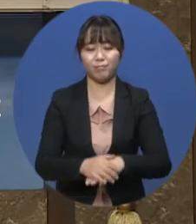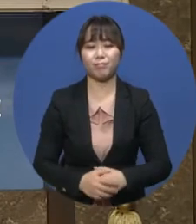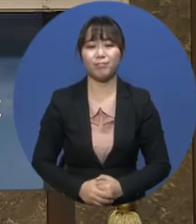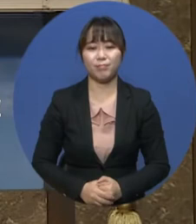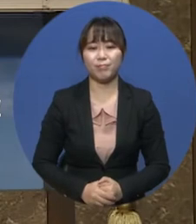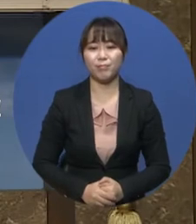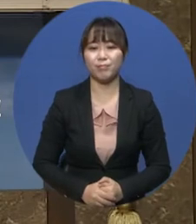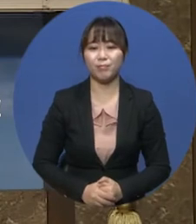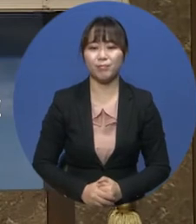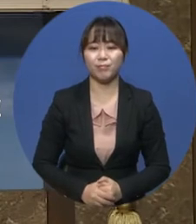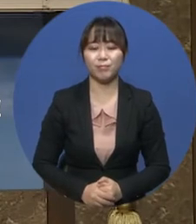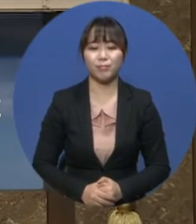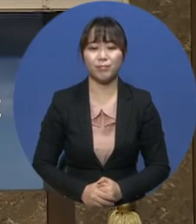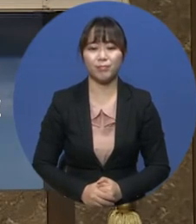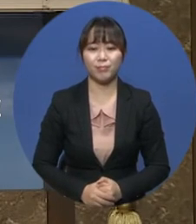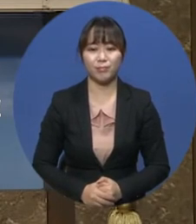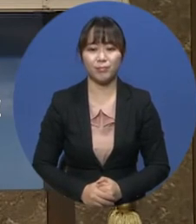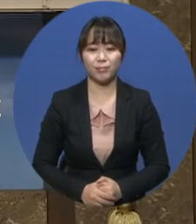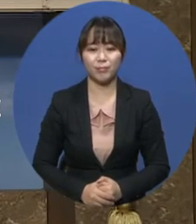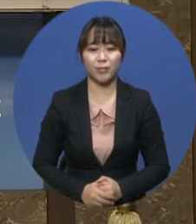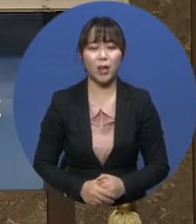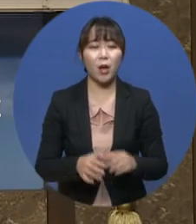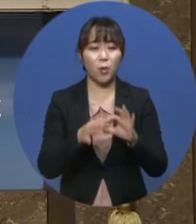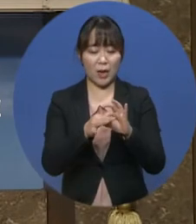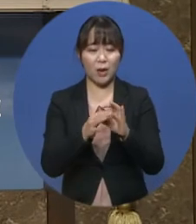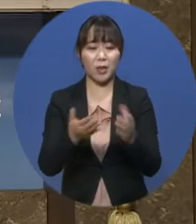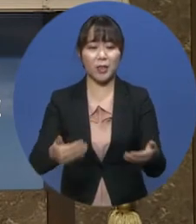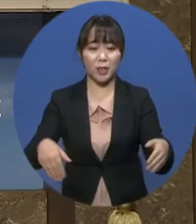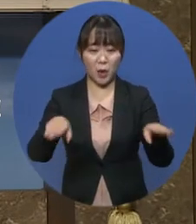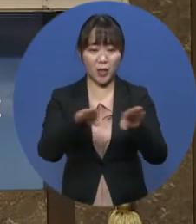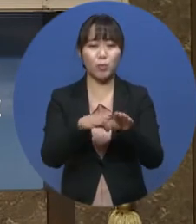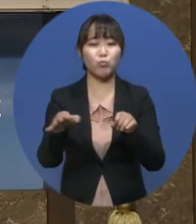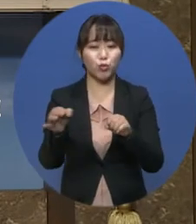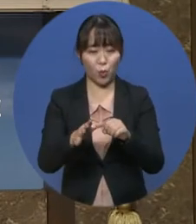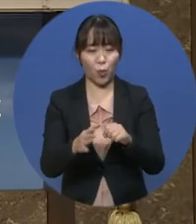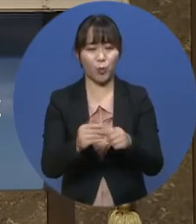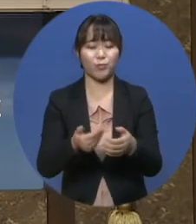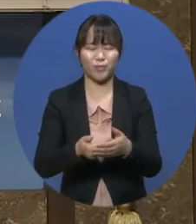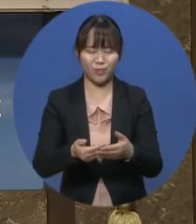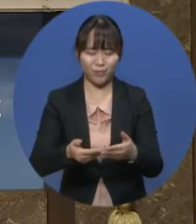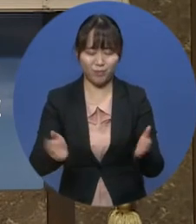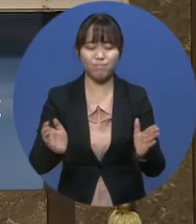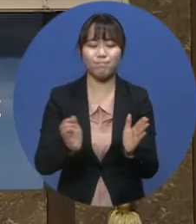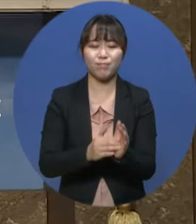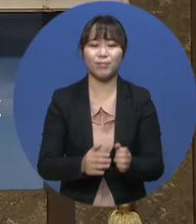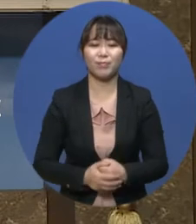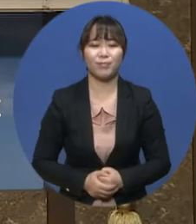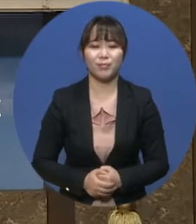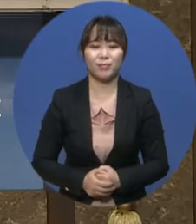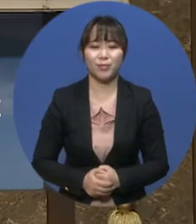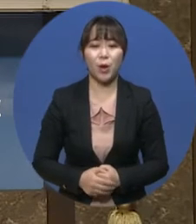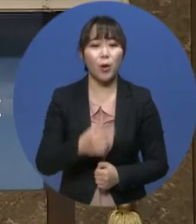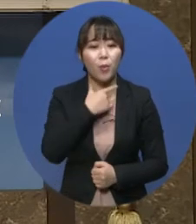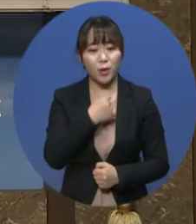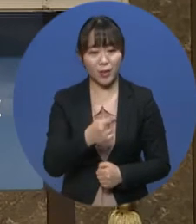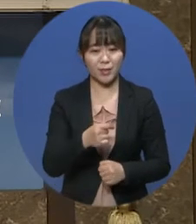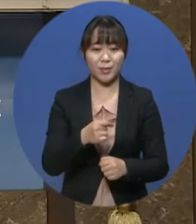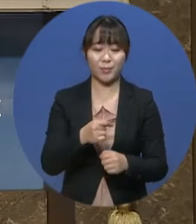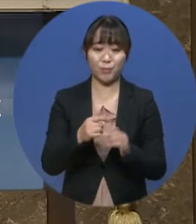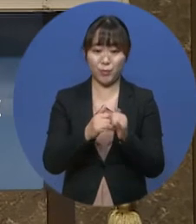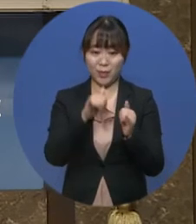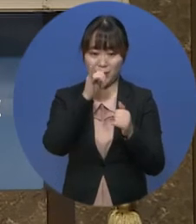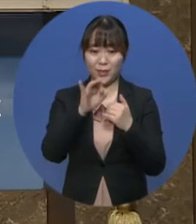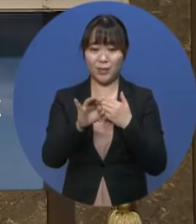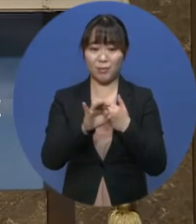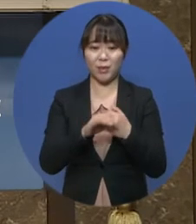그래서 어 어 관계 기관의 에 무료로 배송을 해 드리겠습니다 아 원하시는